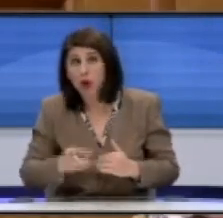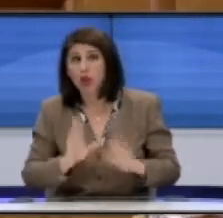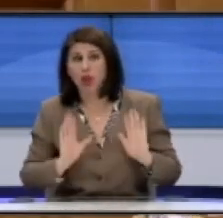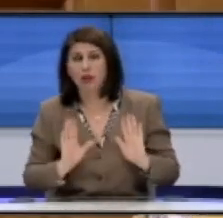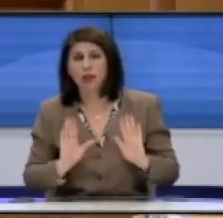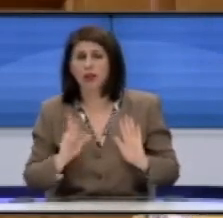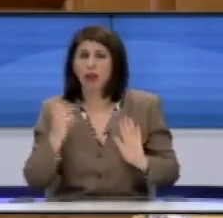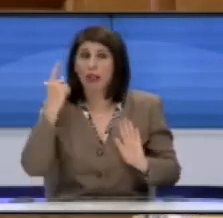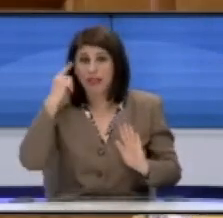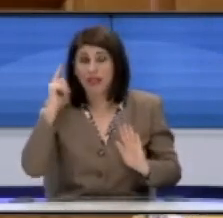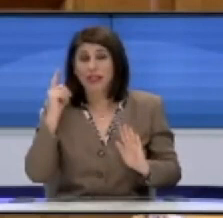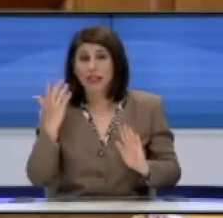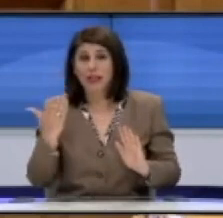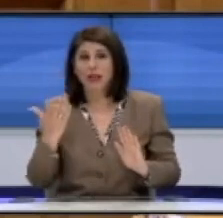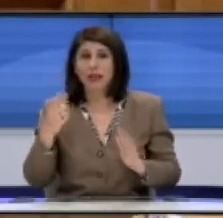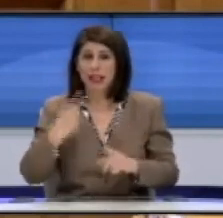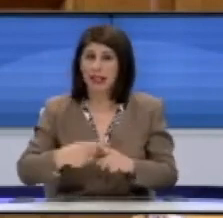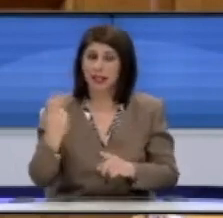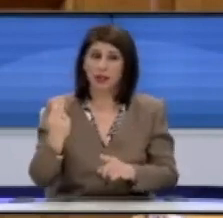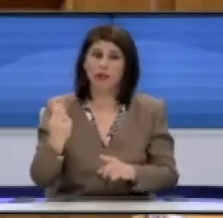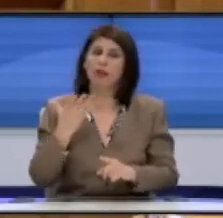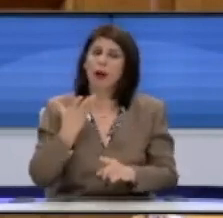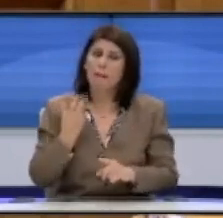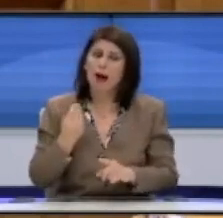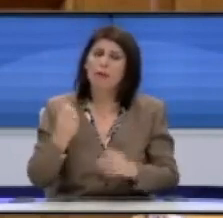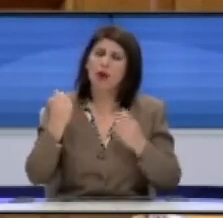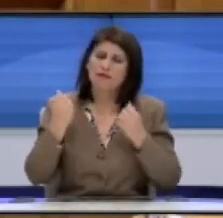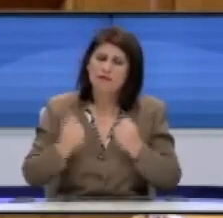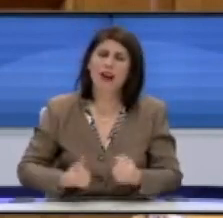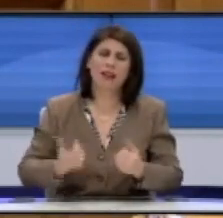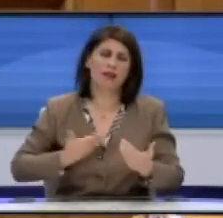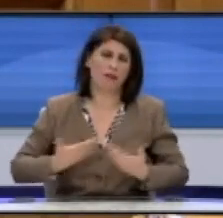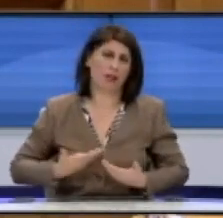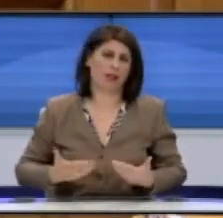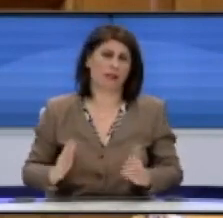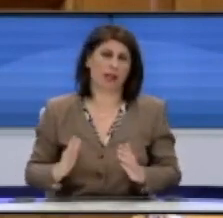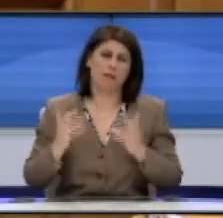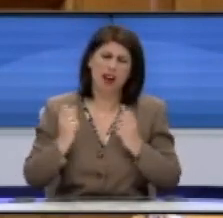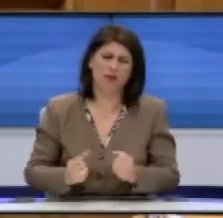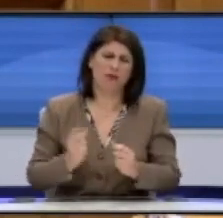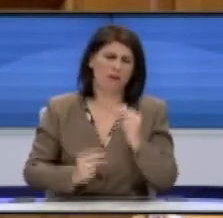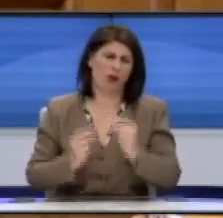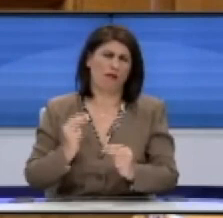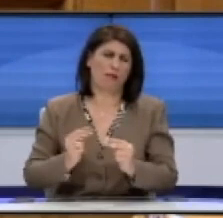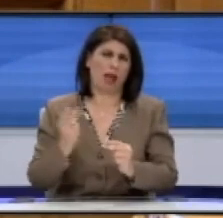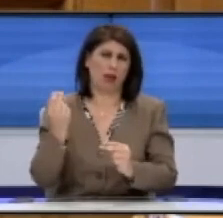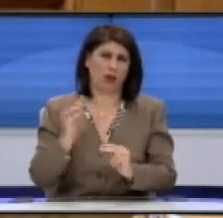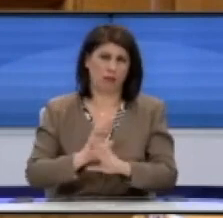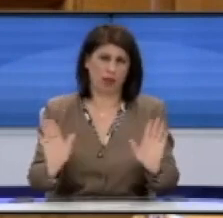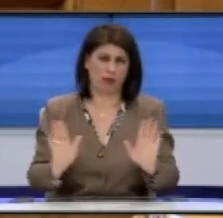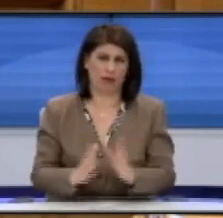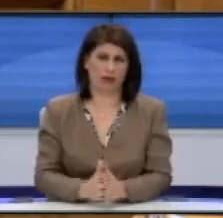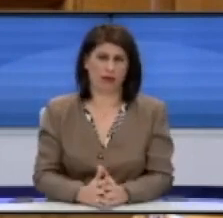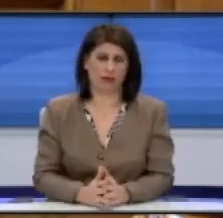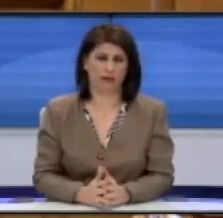παραβιάζει εξόφθαλμα την ευθέως εκ του συντάγματος εκπορευόμενη ανεξαρτησία της αρχής, η οποία μέχρι